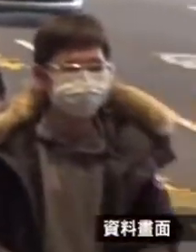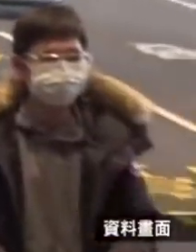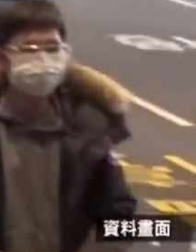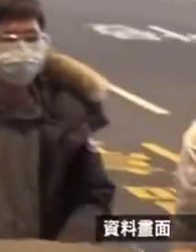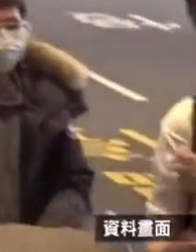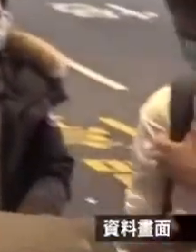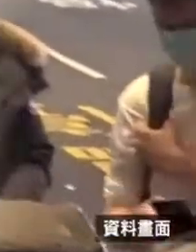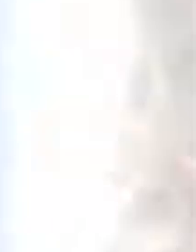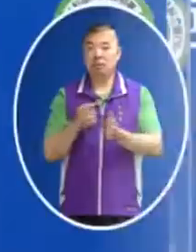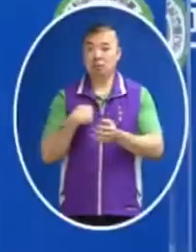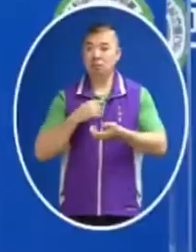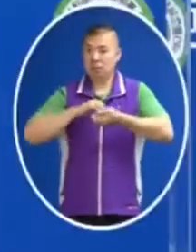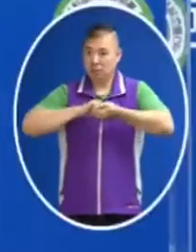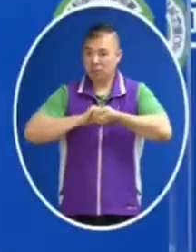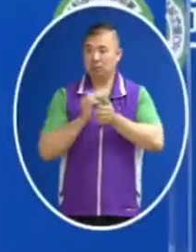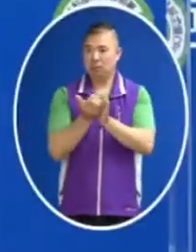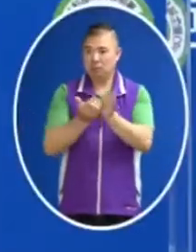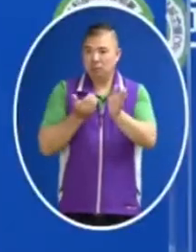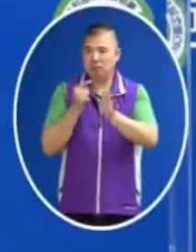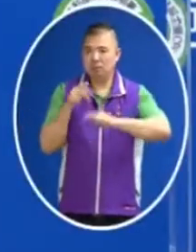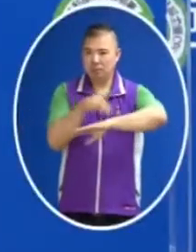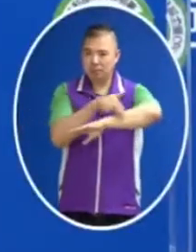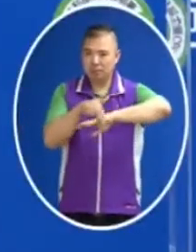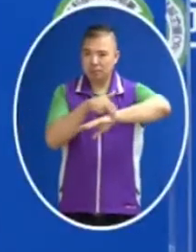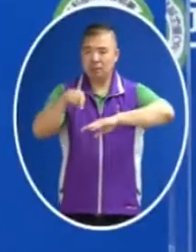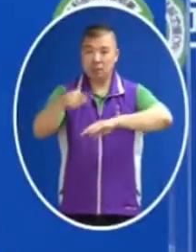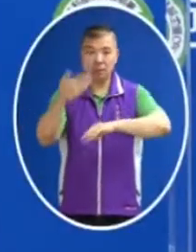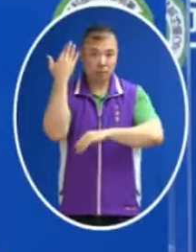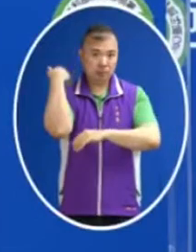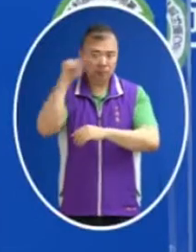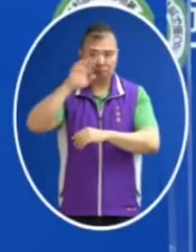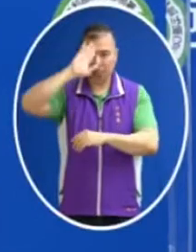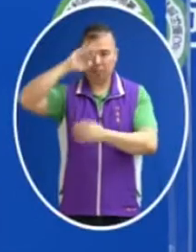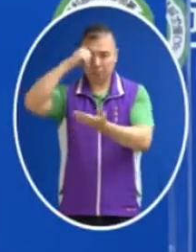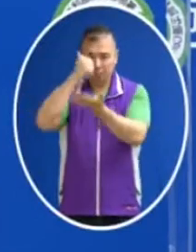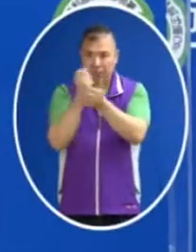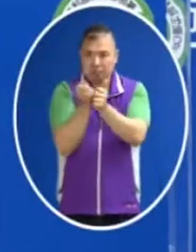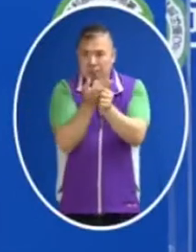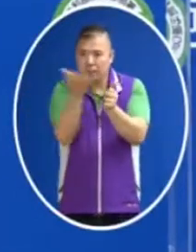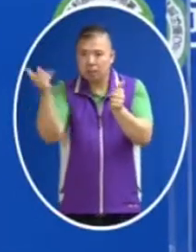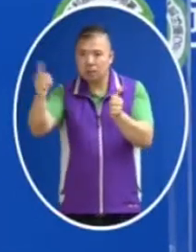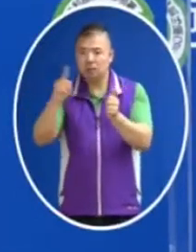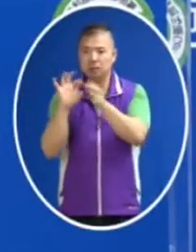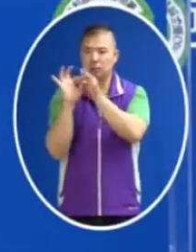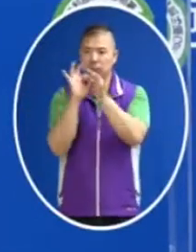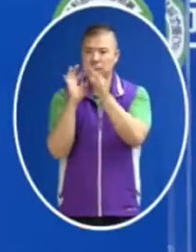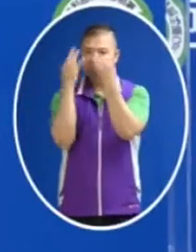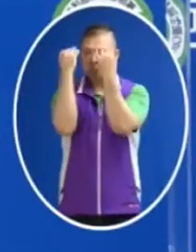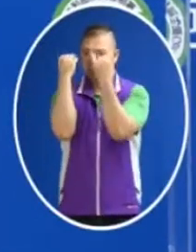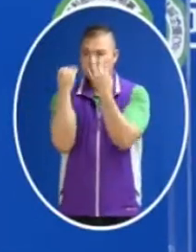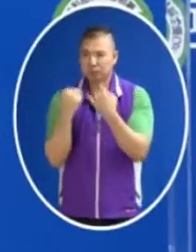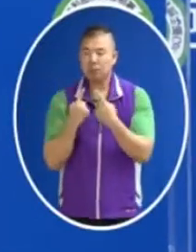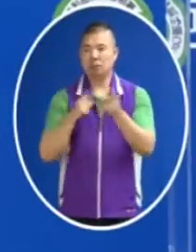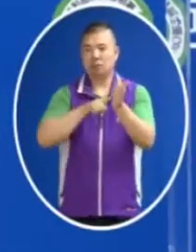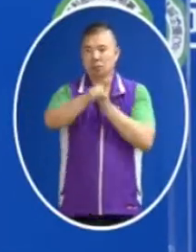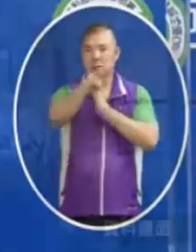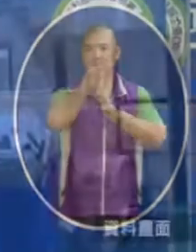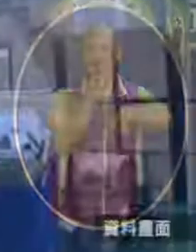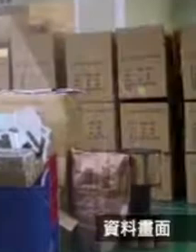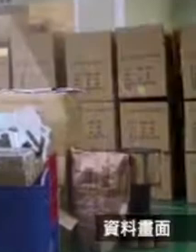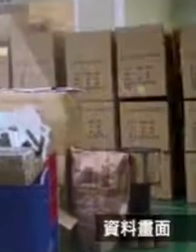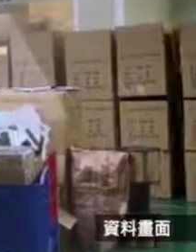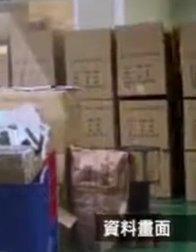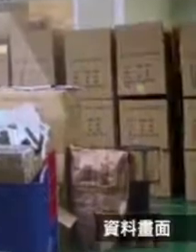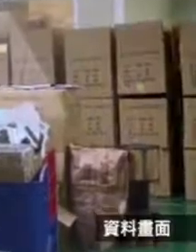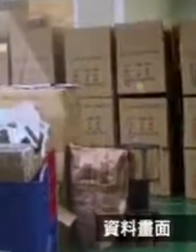也做出了回应。 在很有科学的基础上面，那跟专家来讨论，做一个最好的安排。